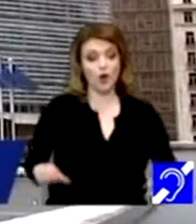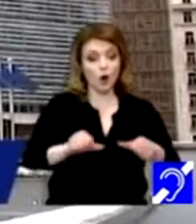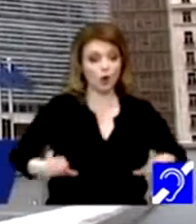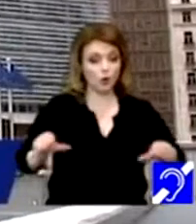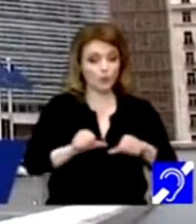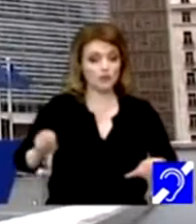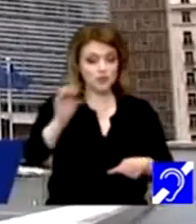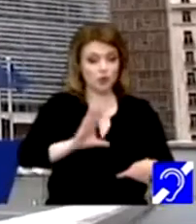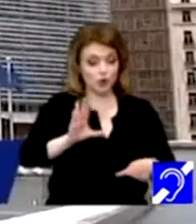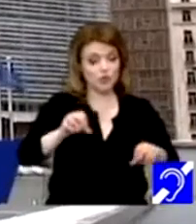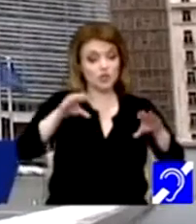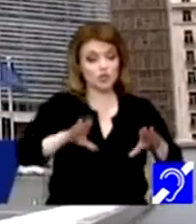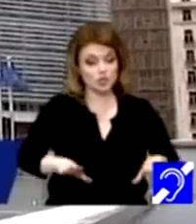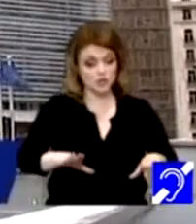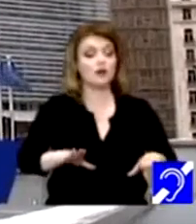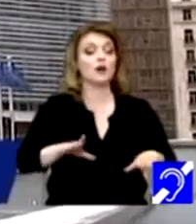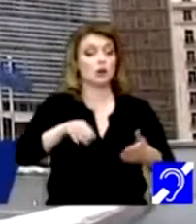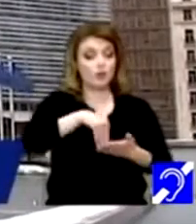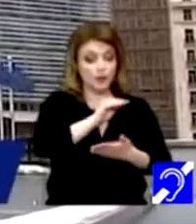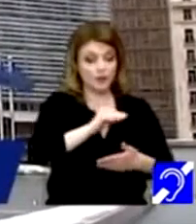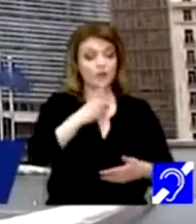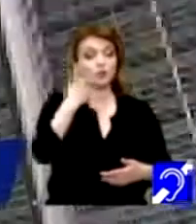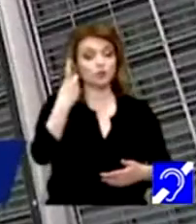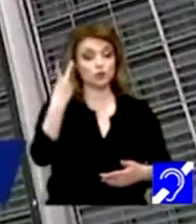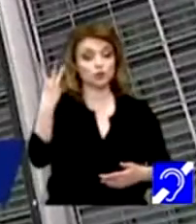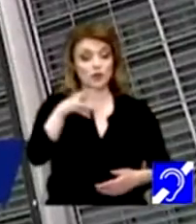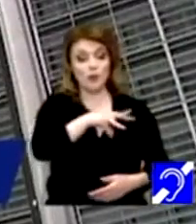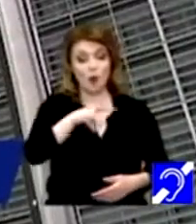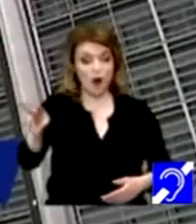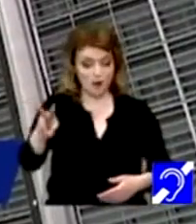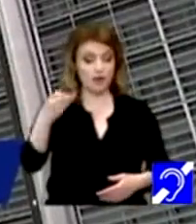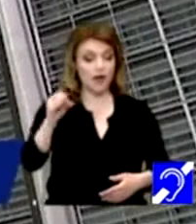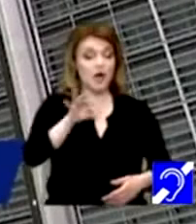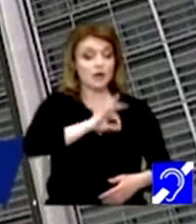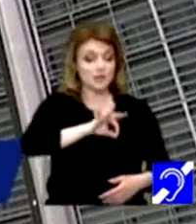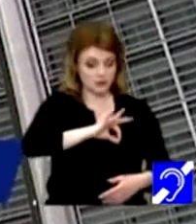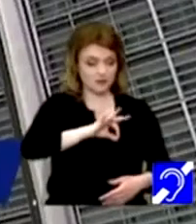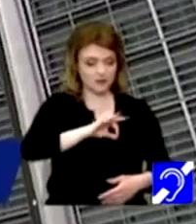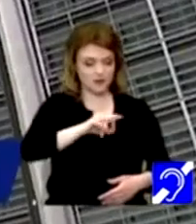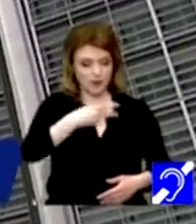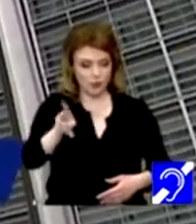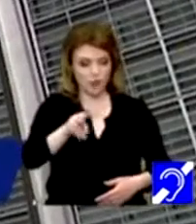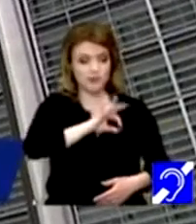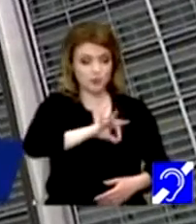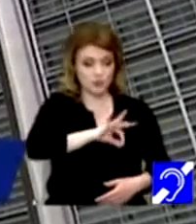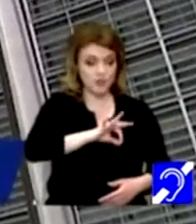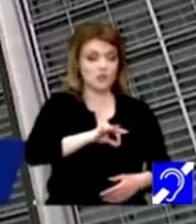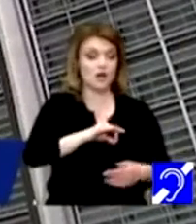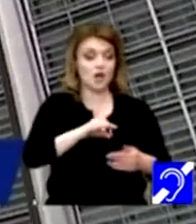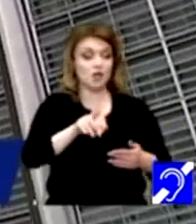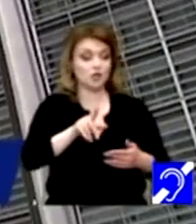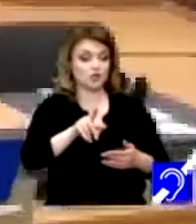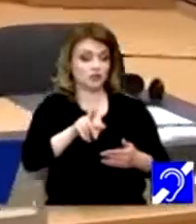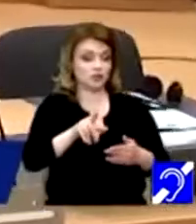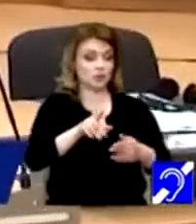Comisia Europeană a decis mobilizarea a 123 de milioane de euro din programul Orizont Europa pentru cercetarea urgentă a noilor variante